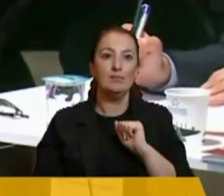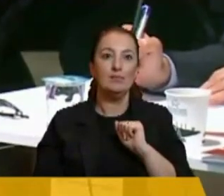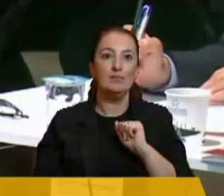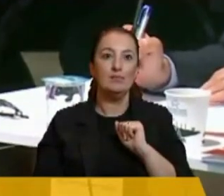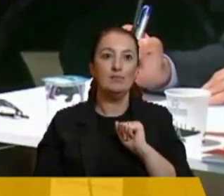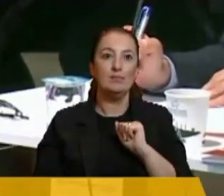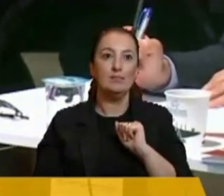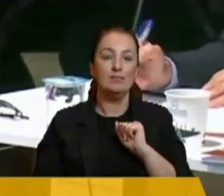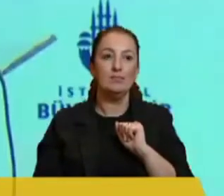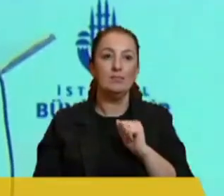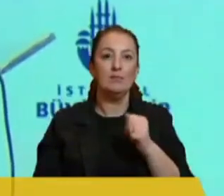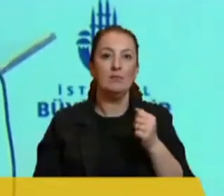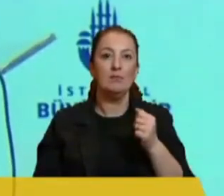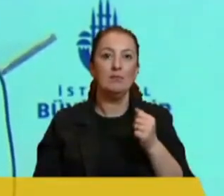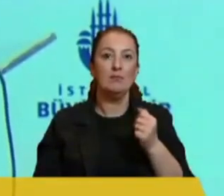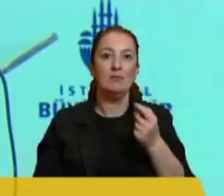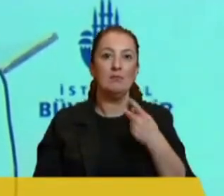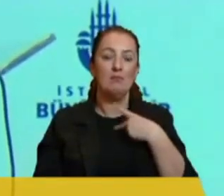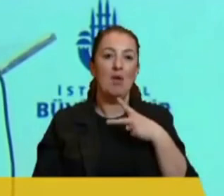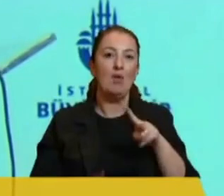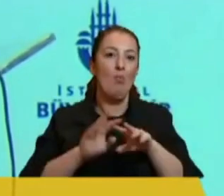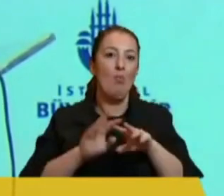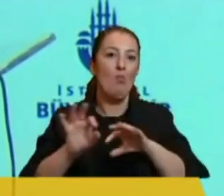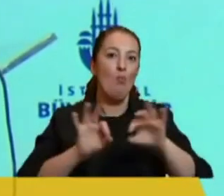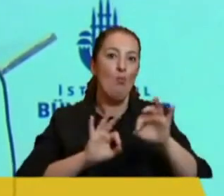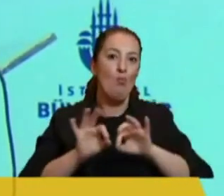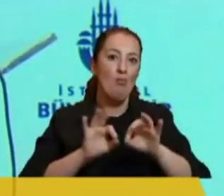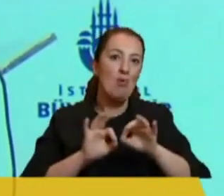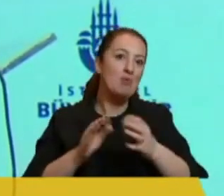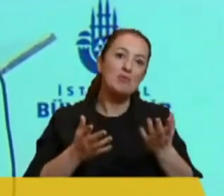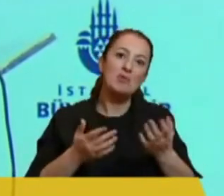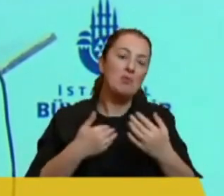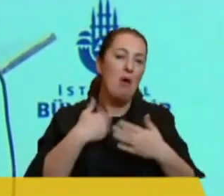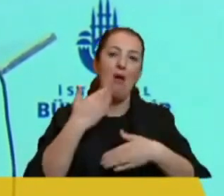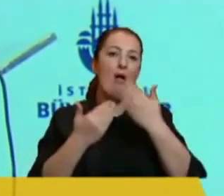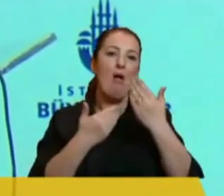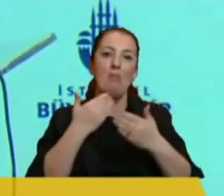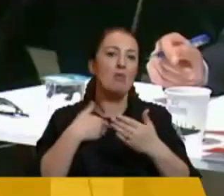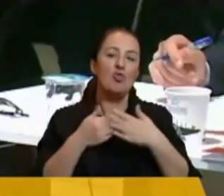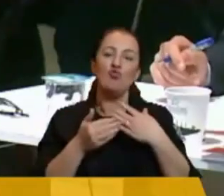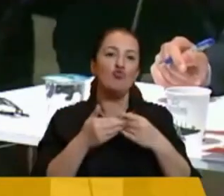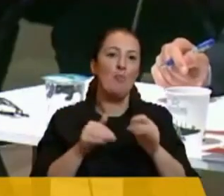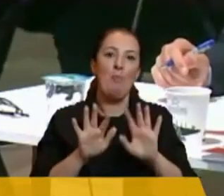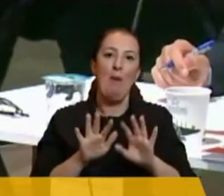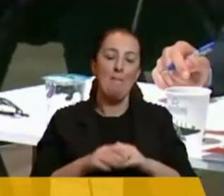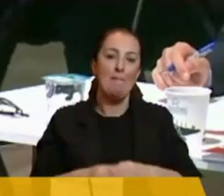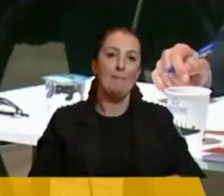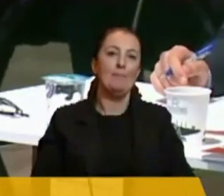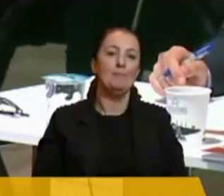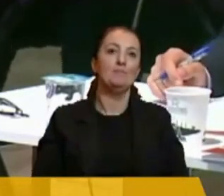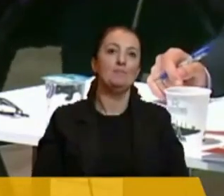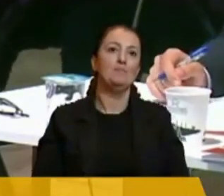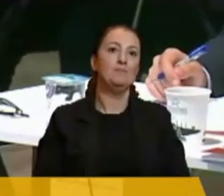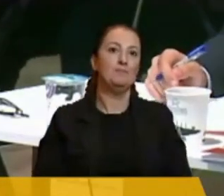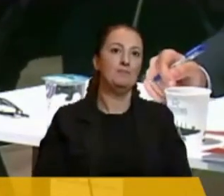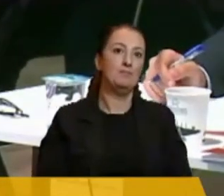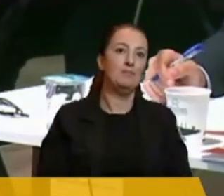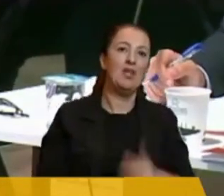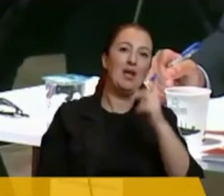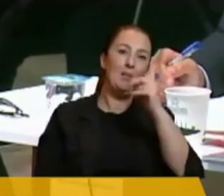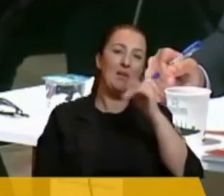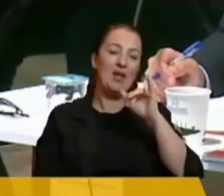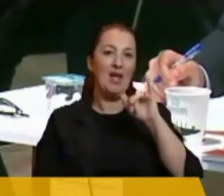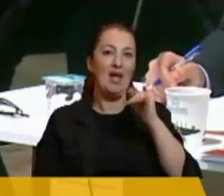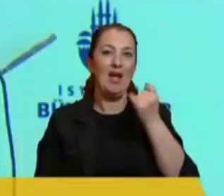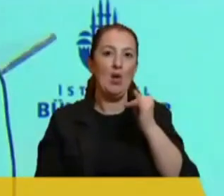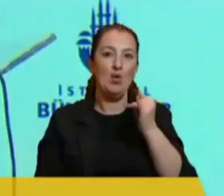Ya ben versin Ben ortaya koyarım herkes alacağını alır ben karışmam bir şey demem bir litresi